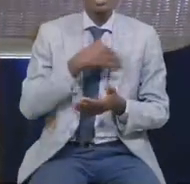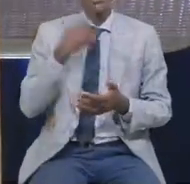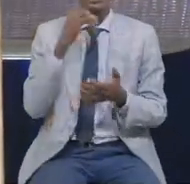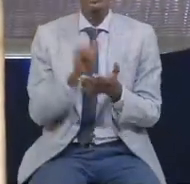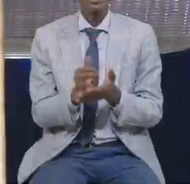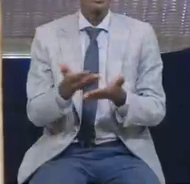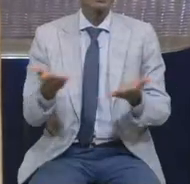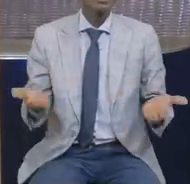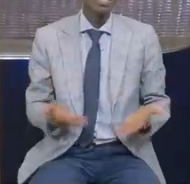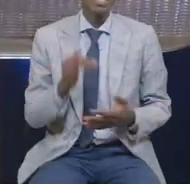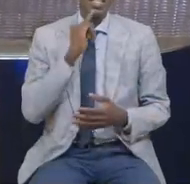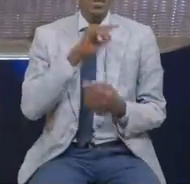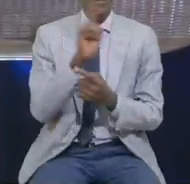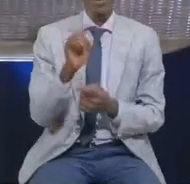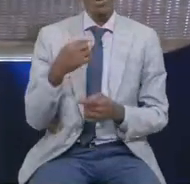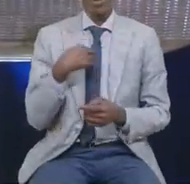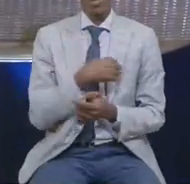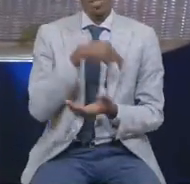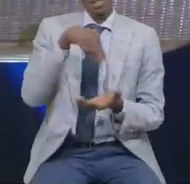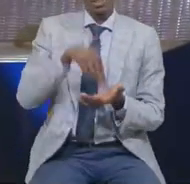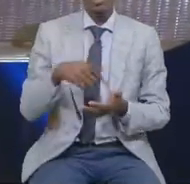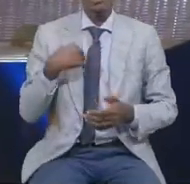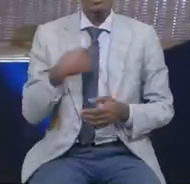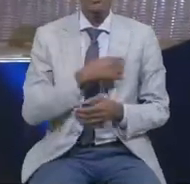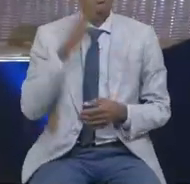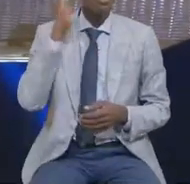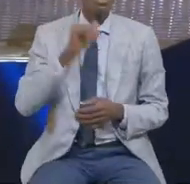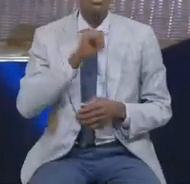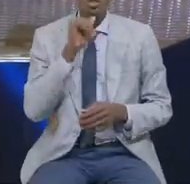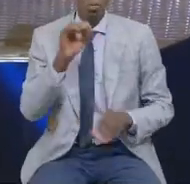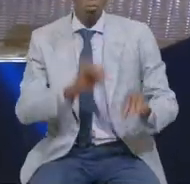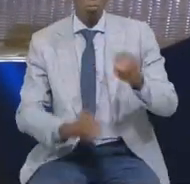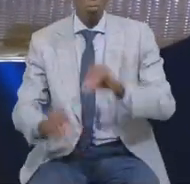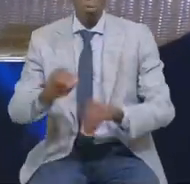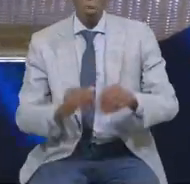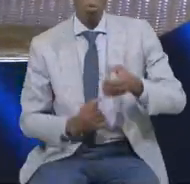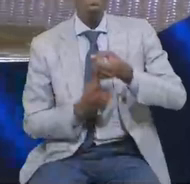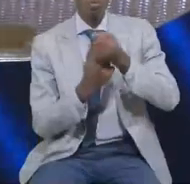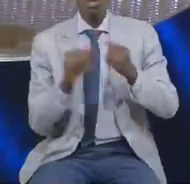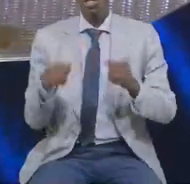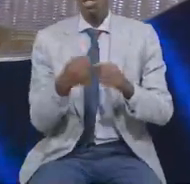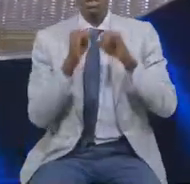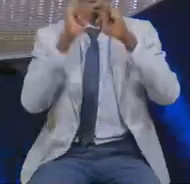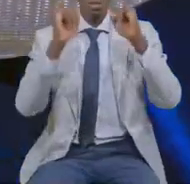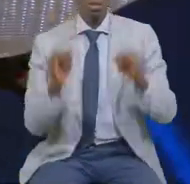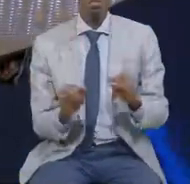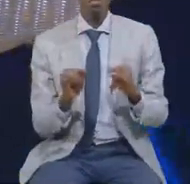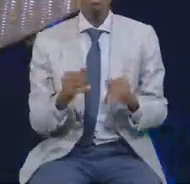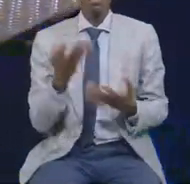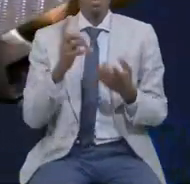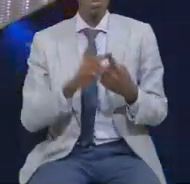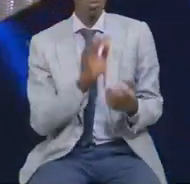ta part. Tu dois être en mesure de dire que voici la part de Dieu. Je ne vais pas contribuer pour une idole.